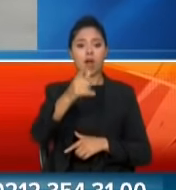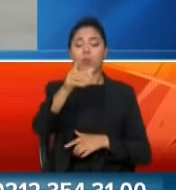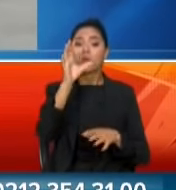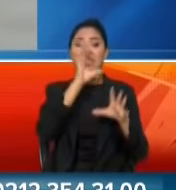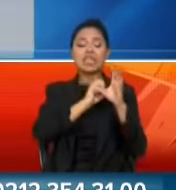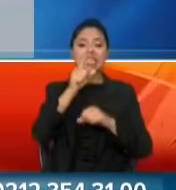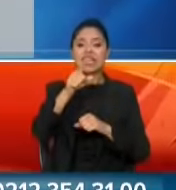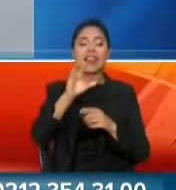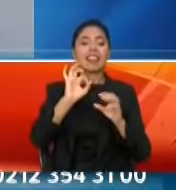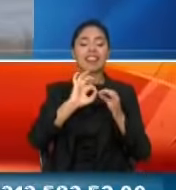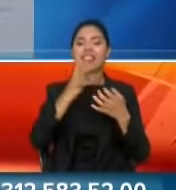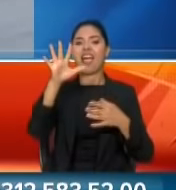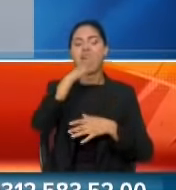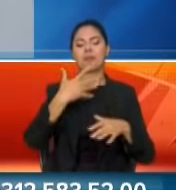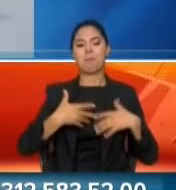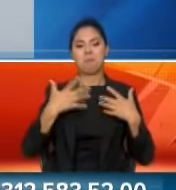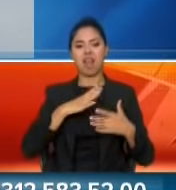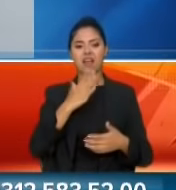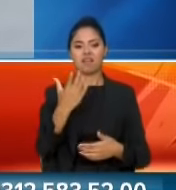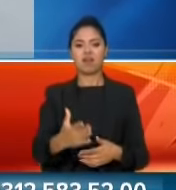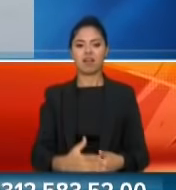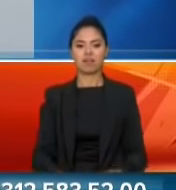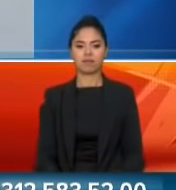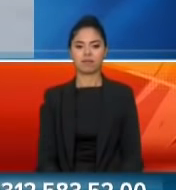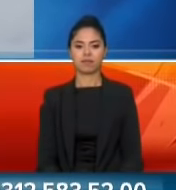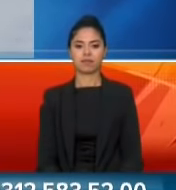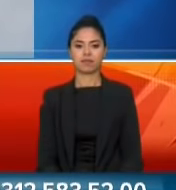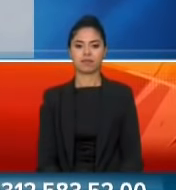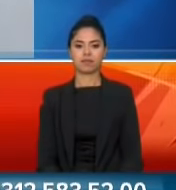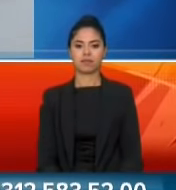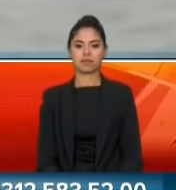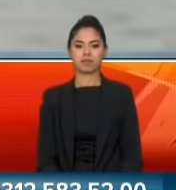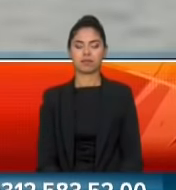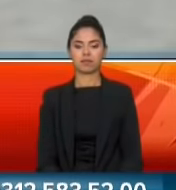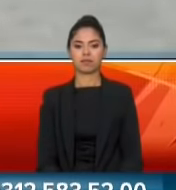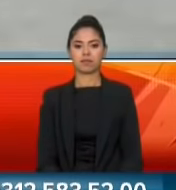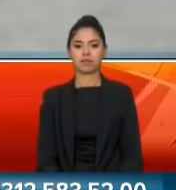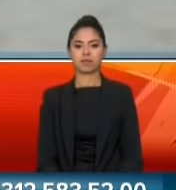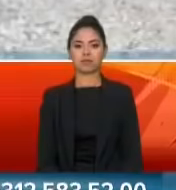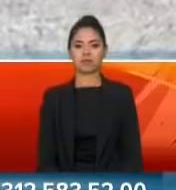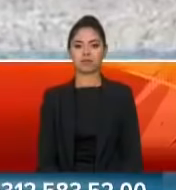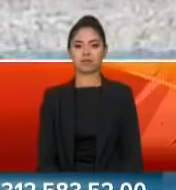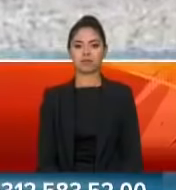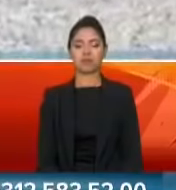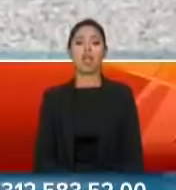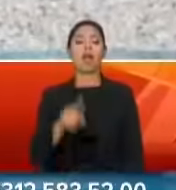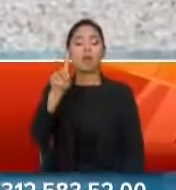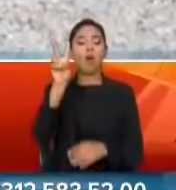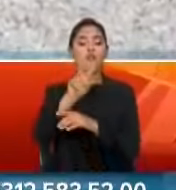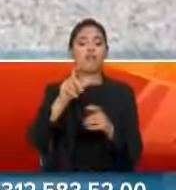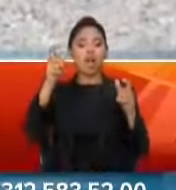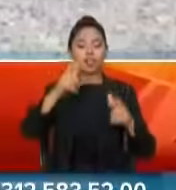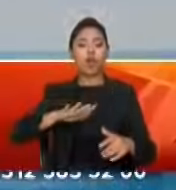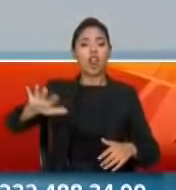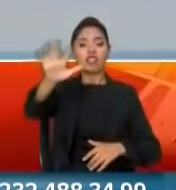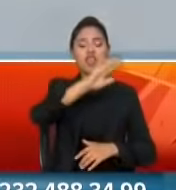merak uyandırdı. Gerçekten orada bir şey var ama ne bilmiyorum. Sanki ayakları çok uzun değil mi? Nedir o ya? Van Gölü çevresinde